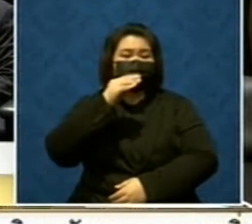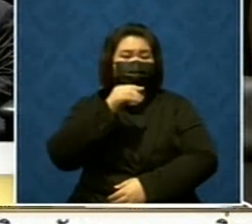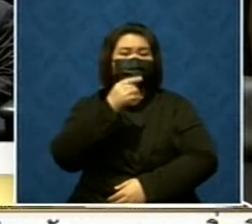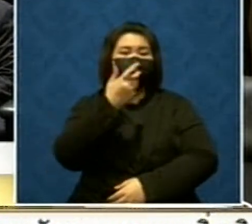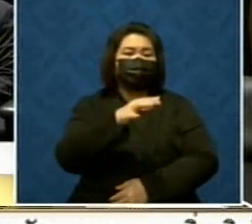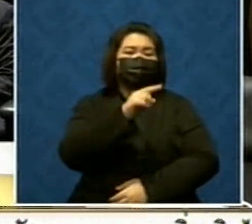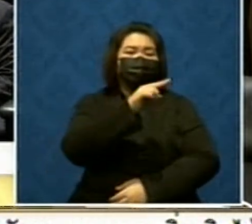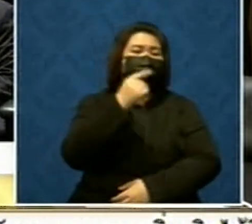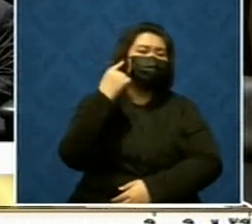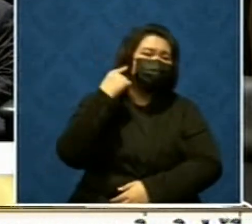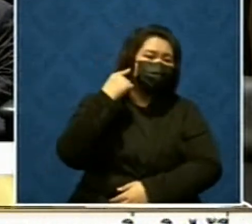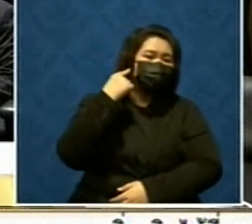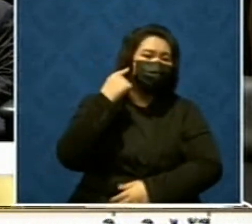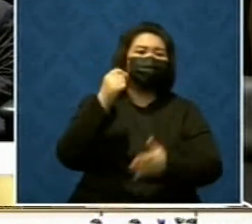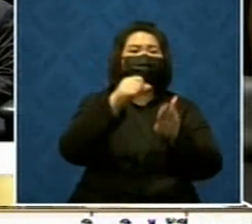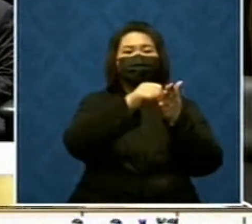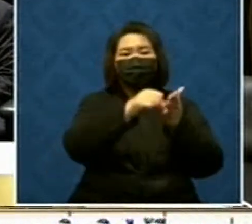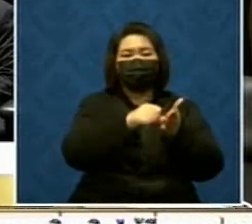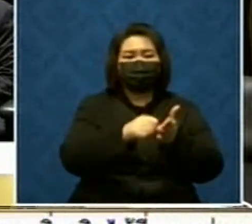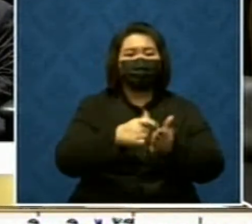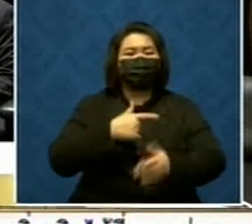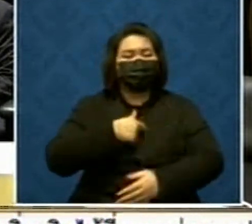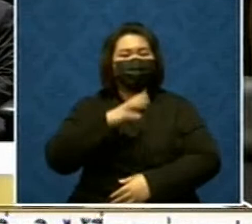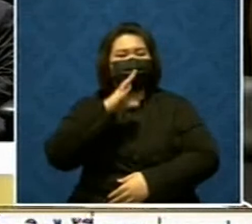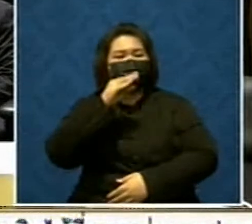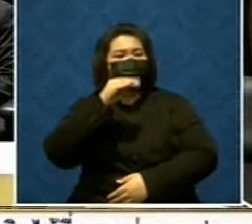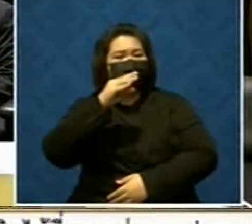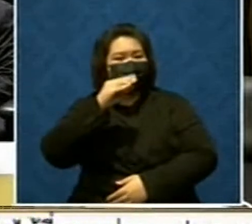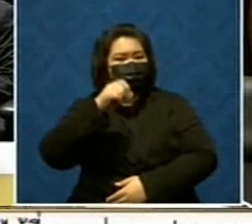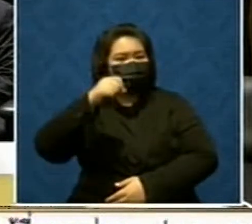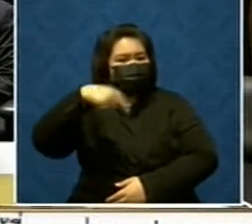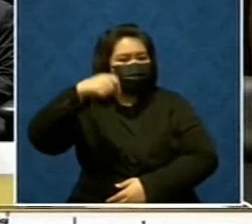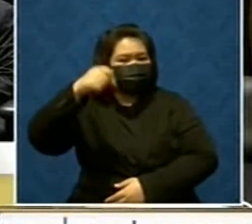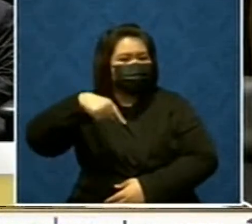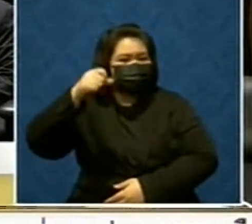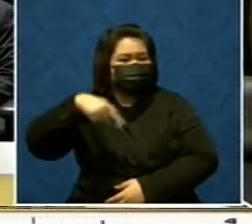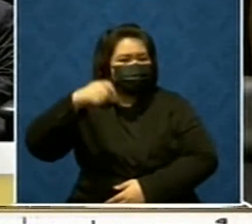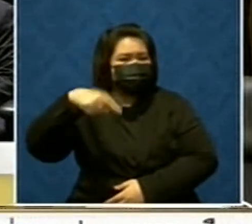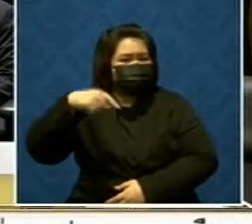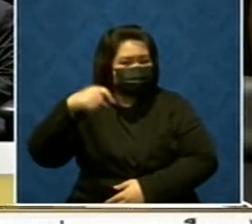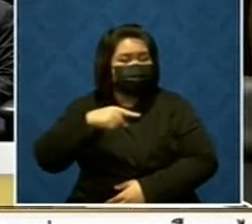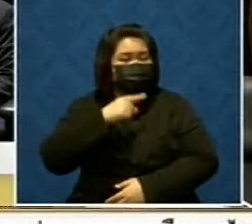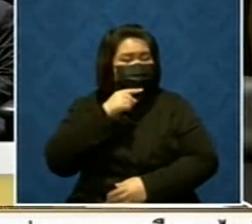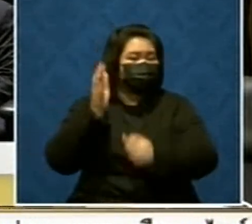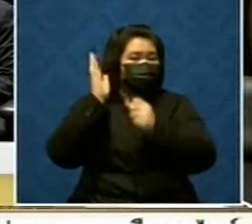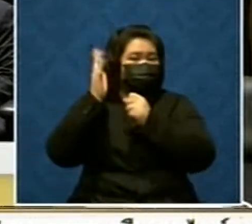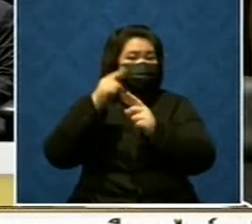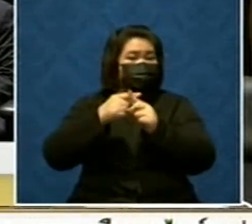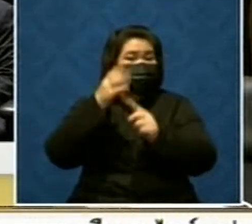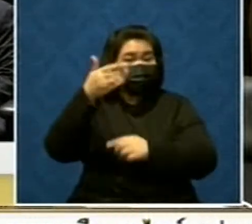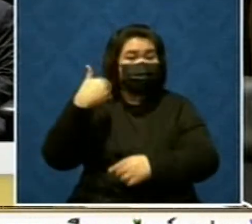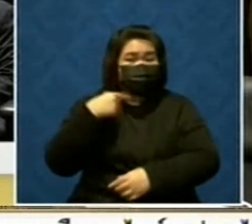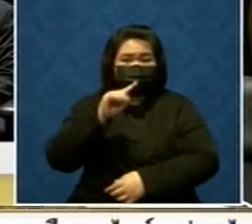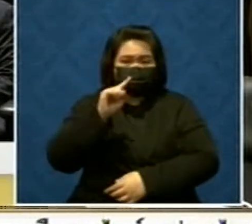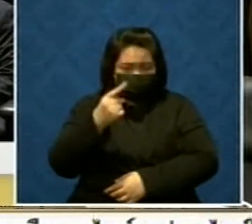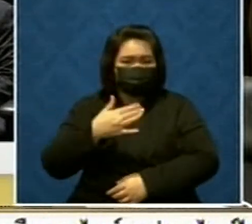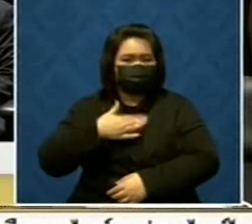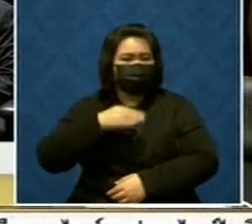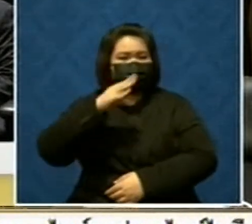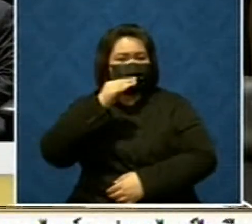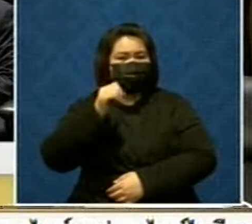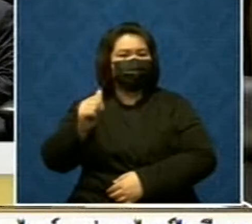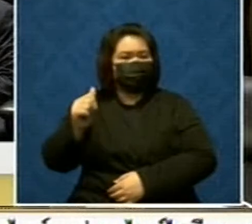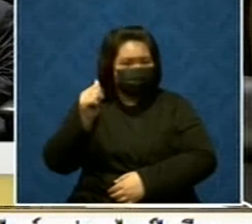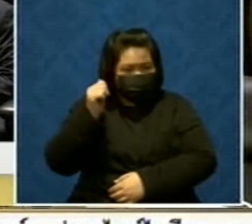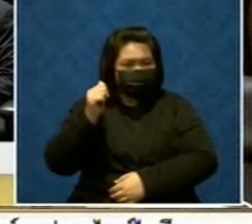ไขก็จะพูดจนกว่าจะแก้ไขล่ะอภิปรายไม่ไว้วางใจถ้ามีเดือนหน้าก็จะพูดอีกเรื่องเดียวกันนี่